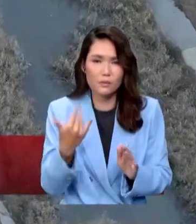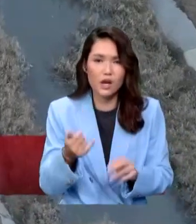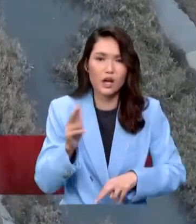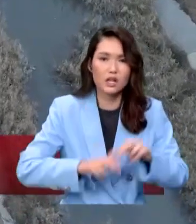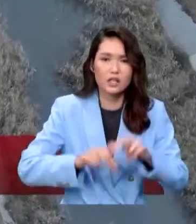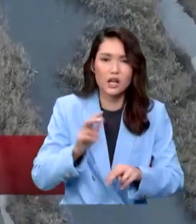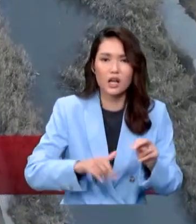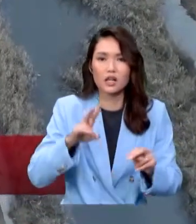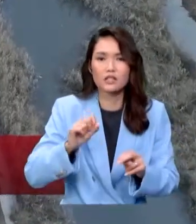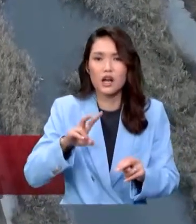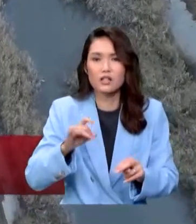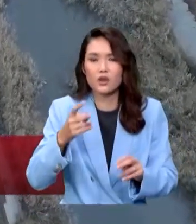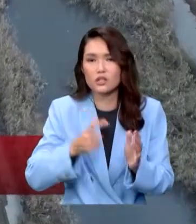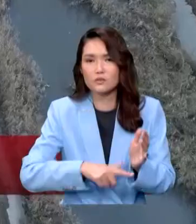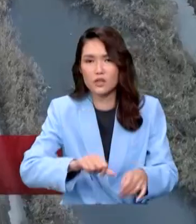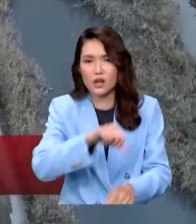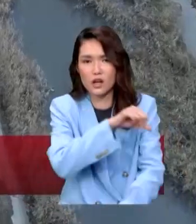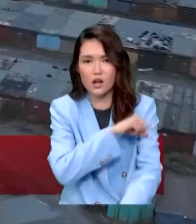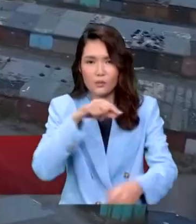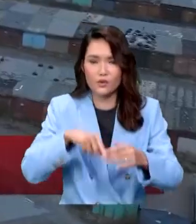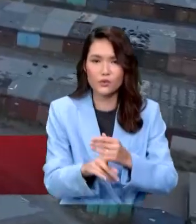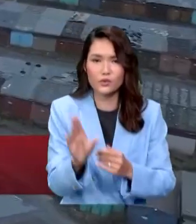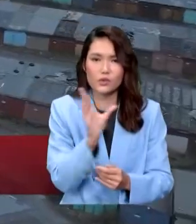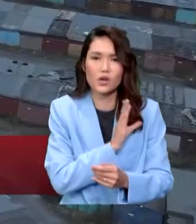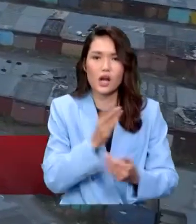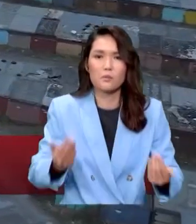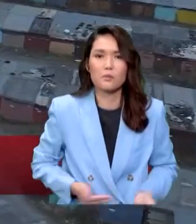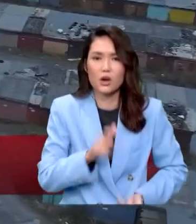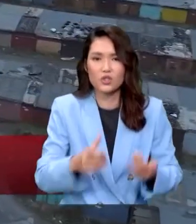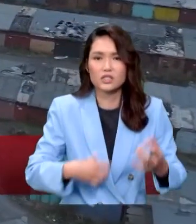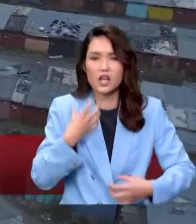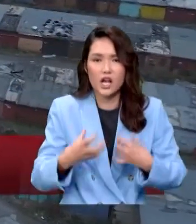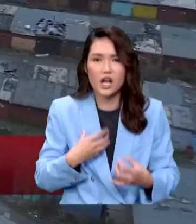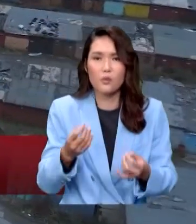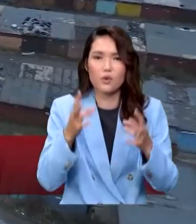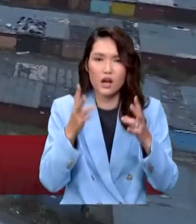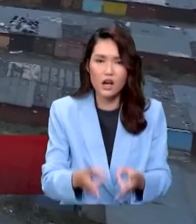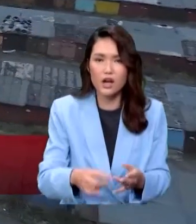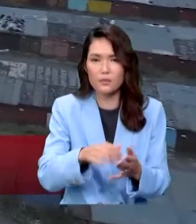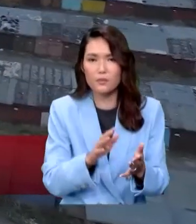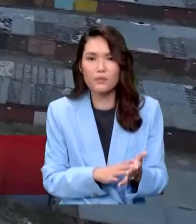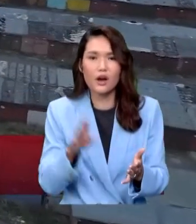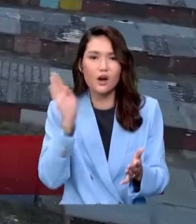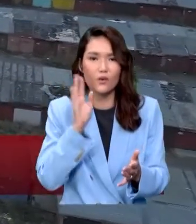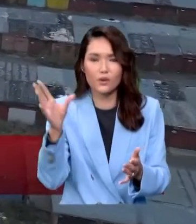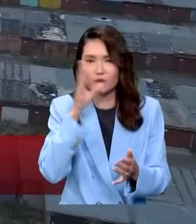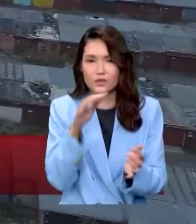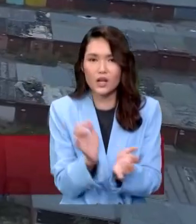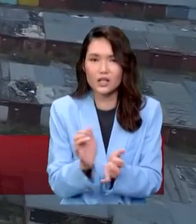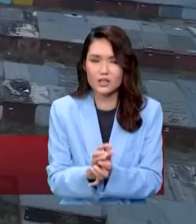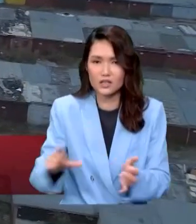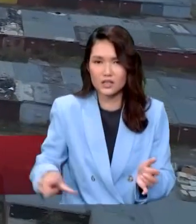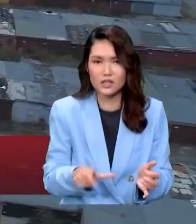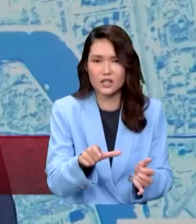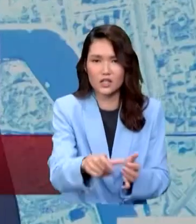в 270 метрах от главной водной артерии Астаны. Местные жители опасаются, что в случае аварии опасные отходы станции могут загрязнить устья реки